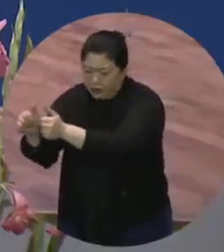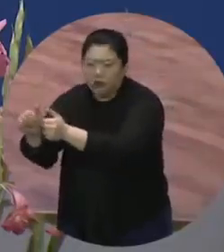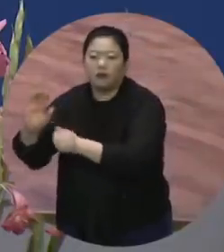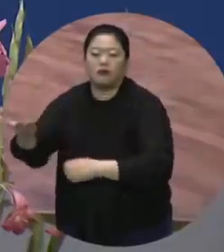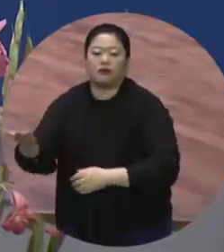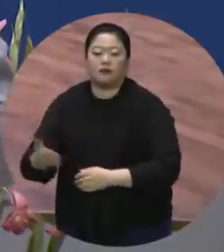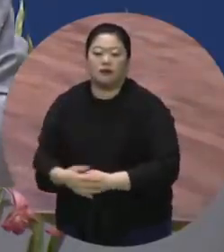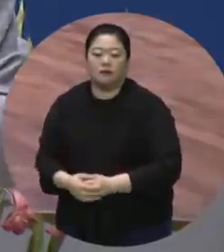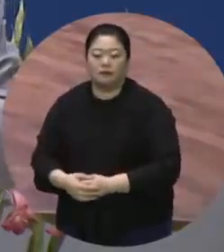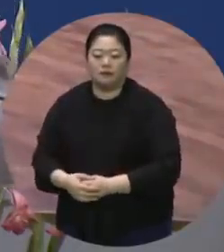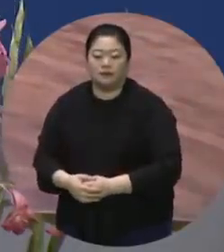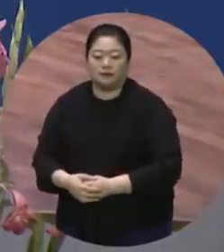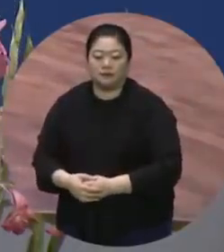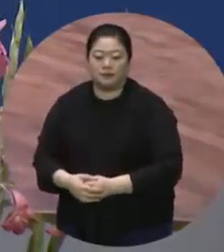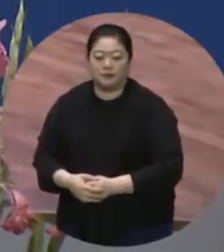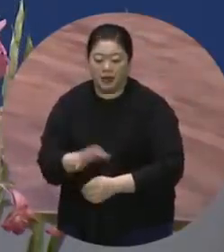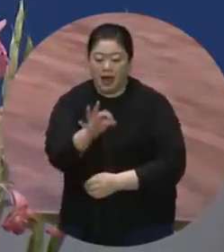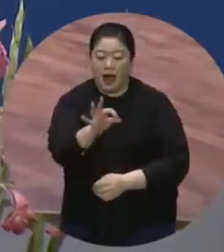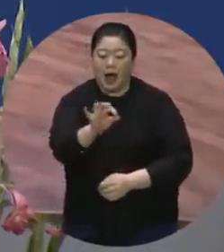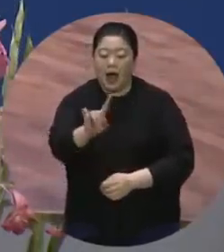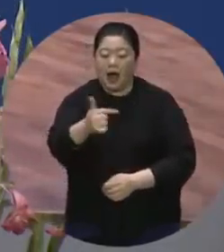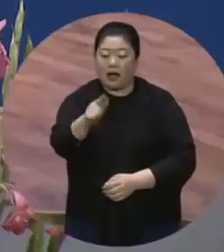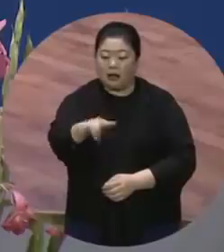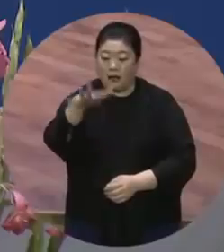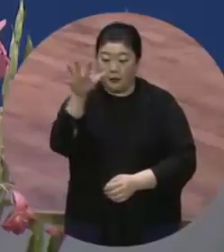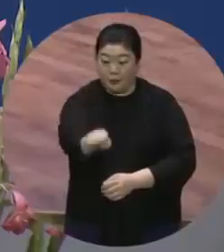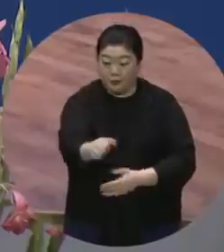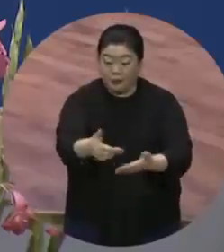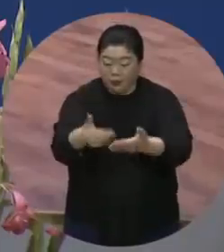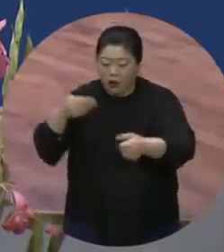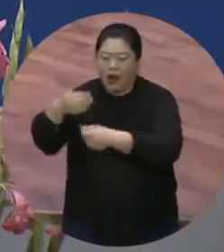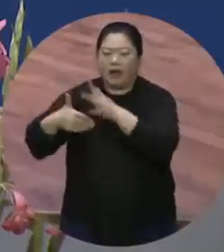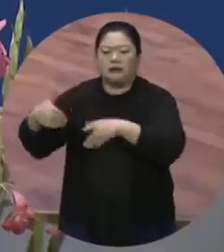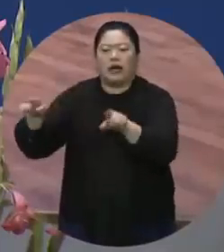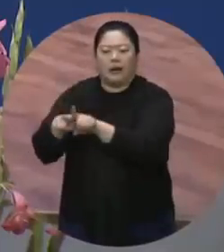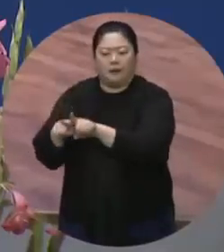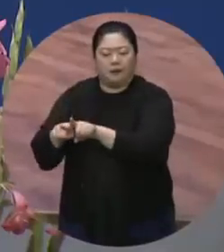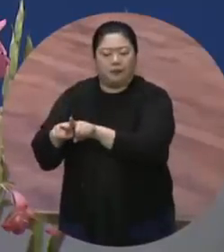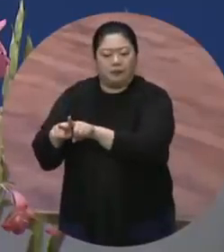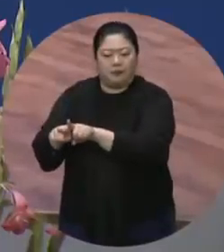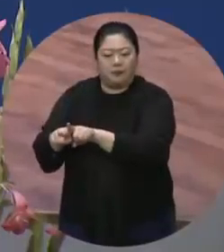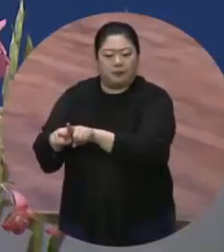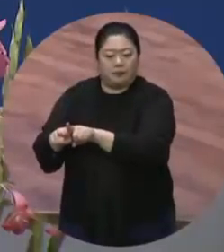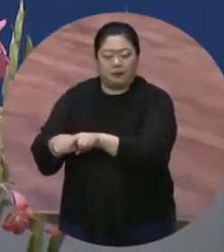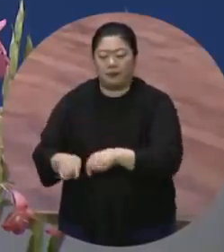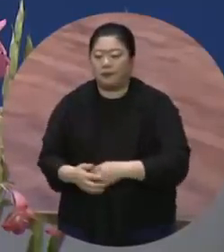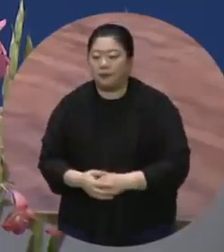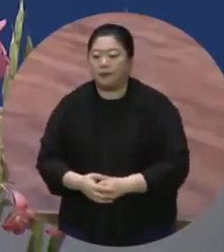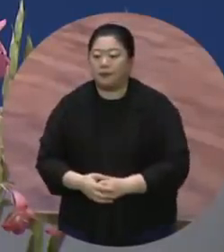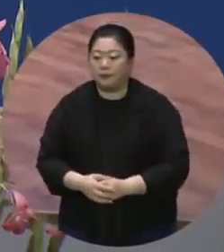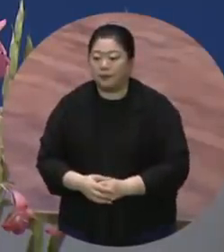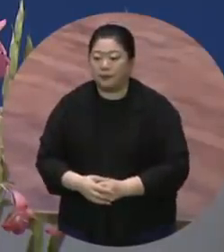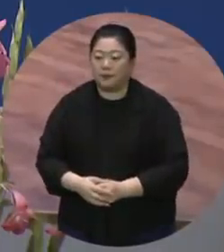기업이 되었어. 아낙산이 자기 기업이 됐어. 지금까지 그랬어.